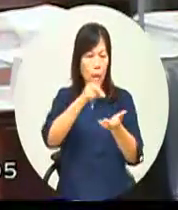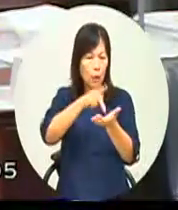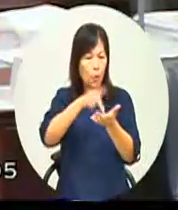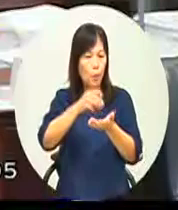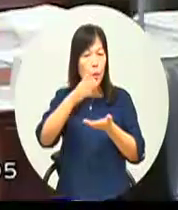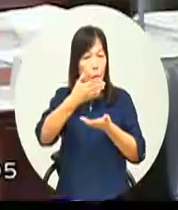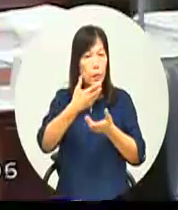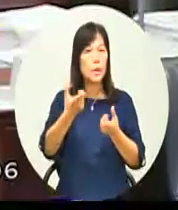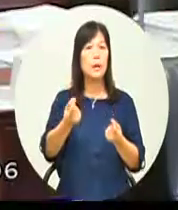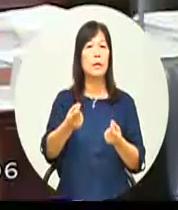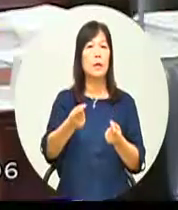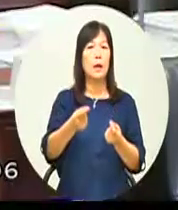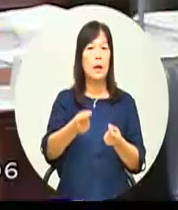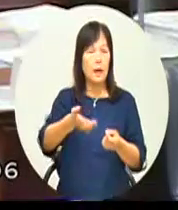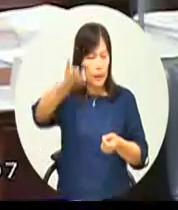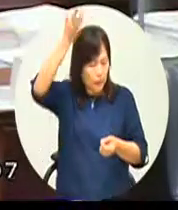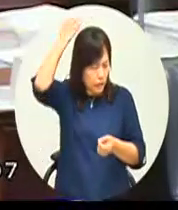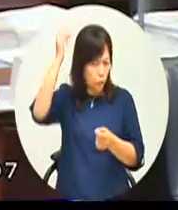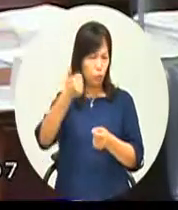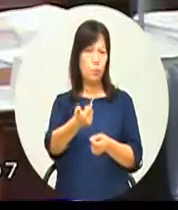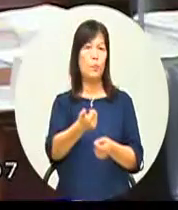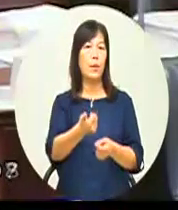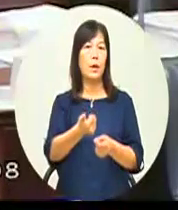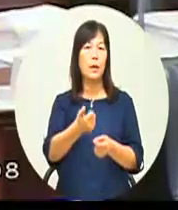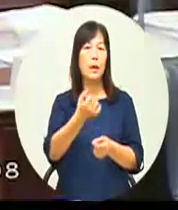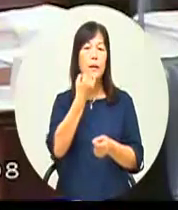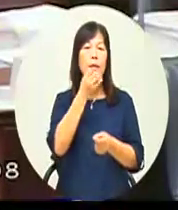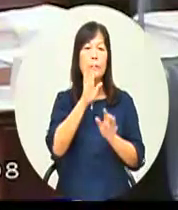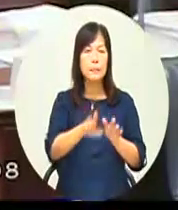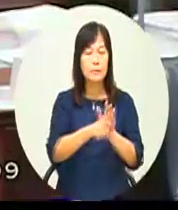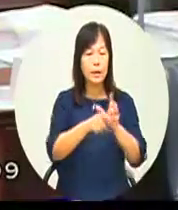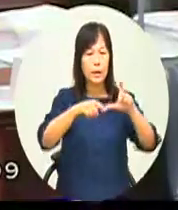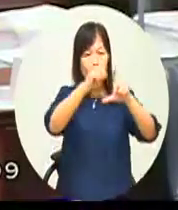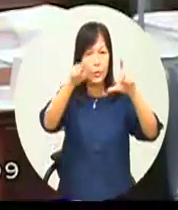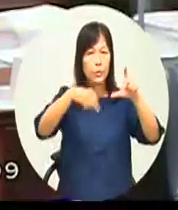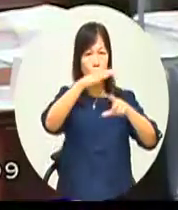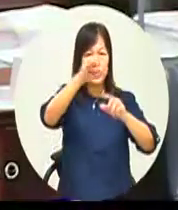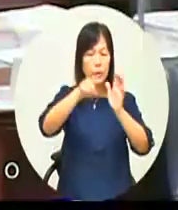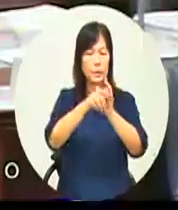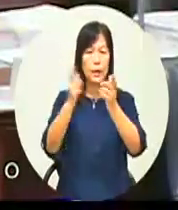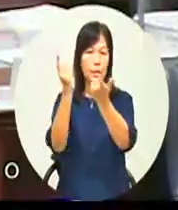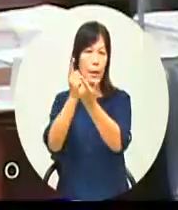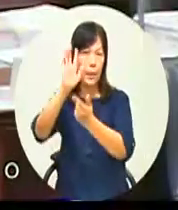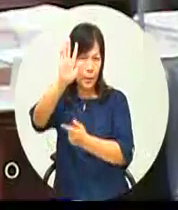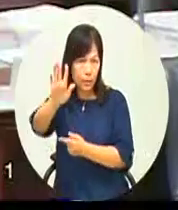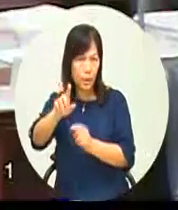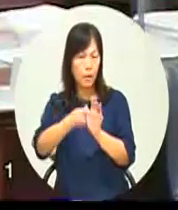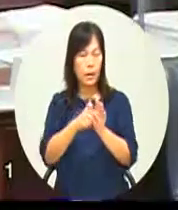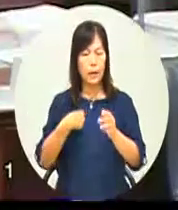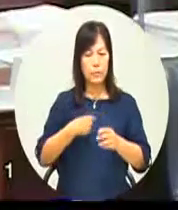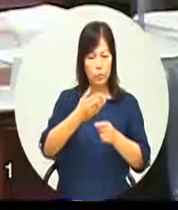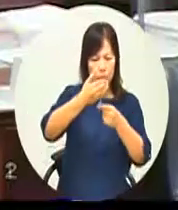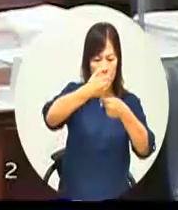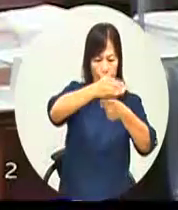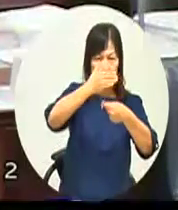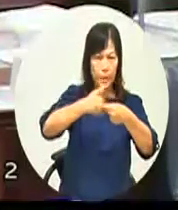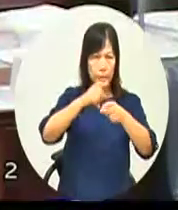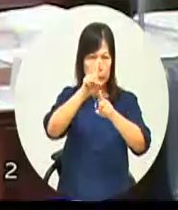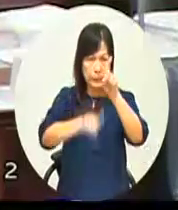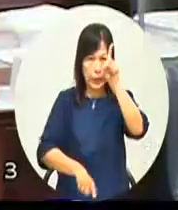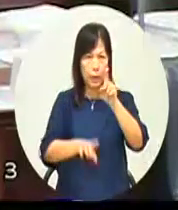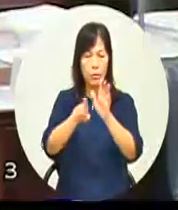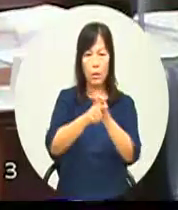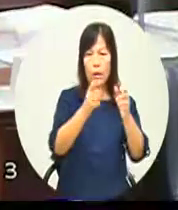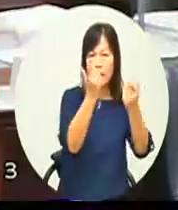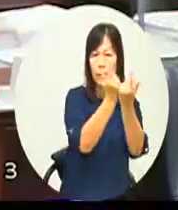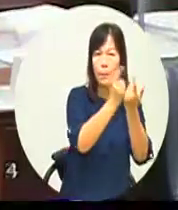的时候，刚好圆山饭店是很好的一间饭店，可是像圆山饭店，它在台北一间，它自己也就有南北差距了。台北可能一